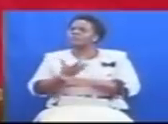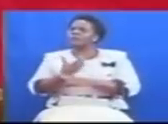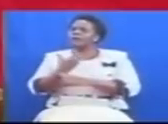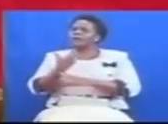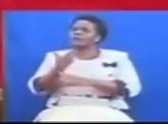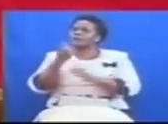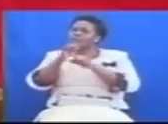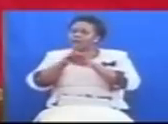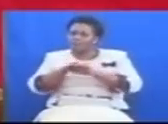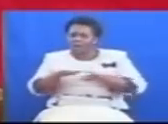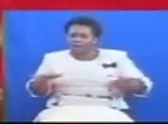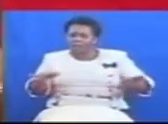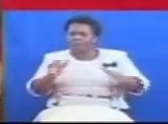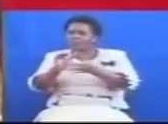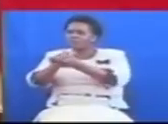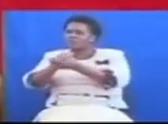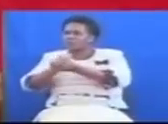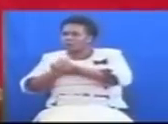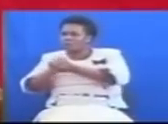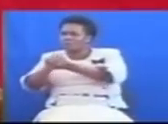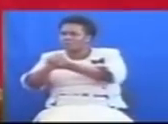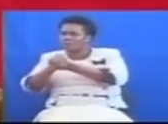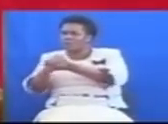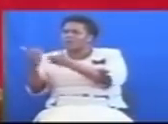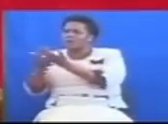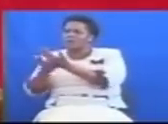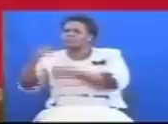umoja na mshikamano wa nchi yetu.